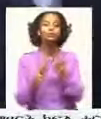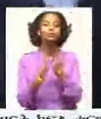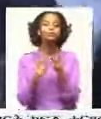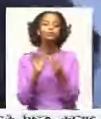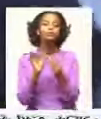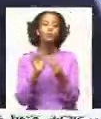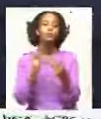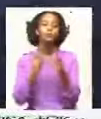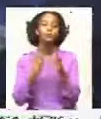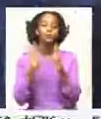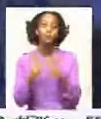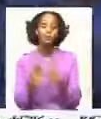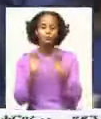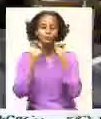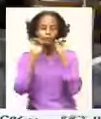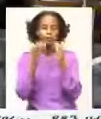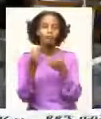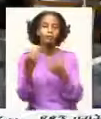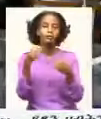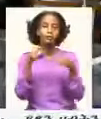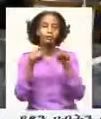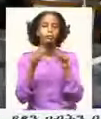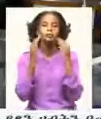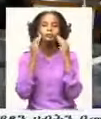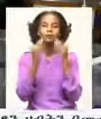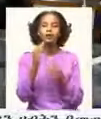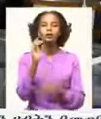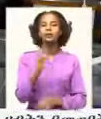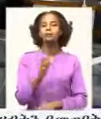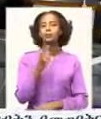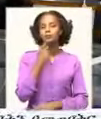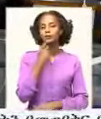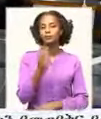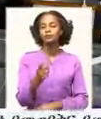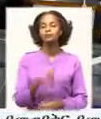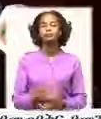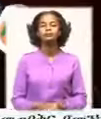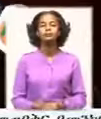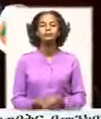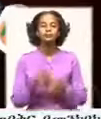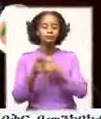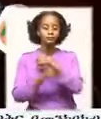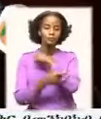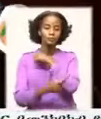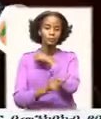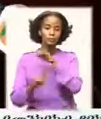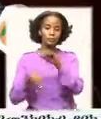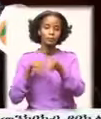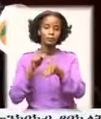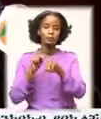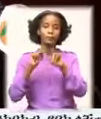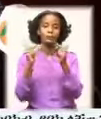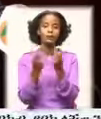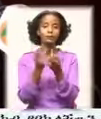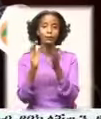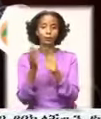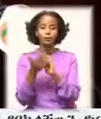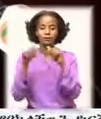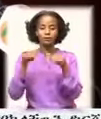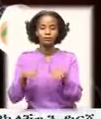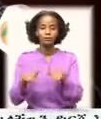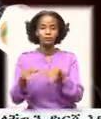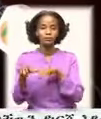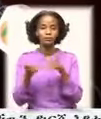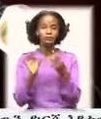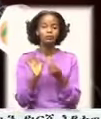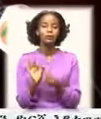ለምርጫው ስኬታማነት ላበረከተው አስተዋጽኦ ምስጋና ይገባቸዋልም ነው ያሉት። የፖለቲካ ፓርቲዎችም ቢሆን ዘንድሮ ያካሄድነውን